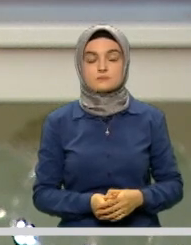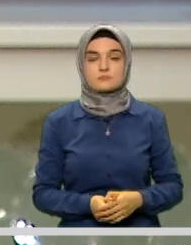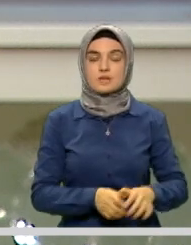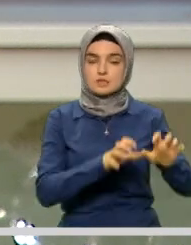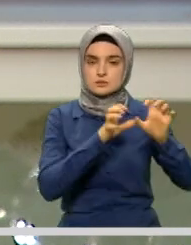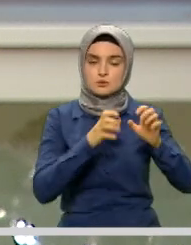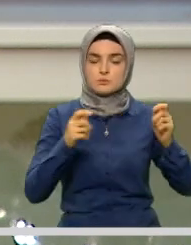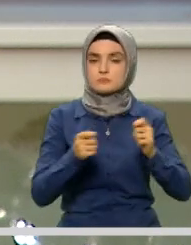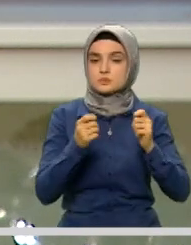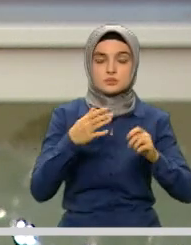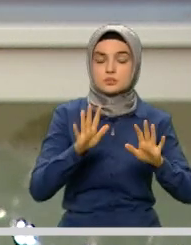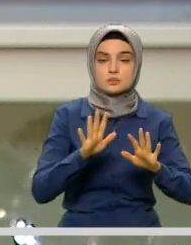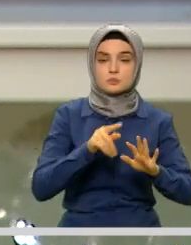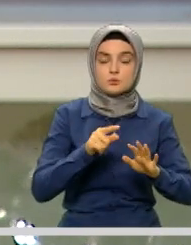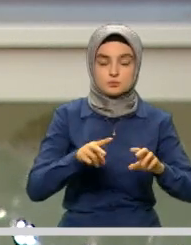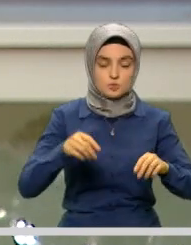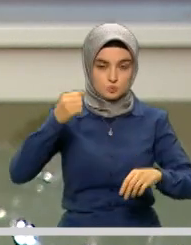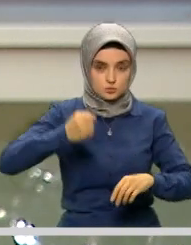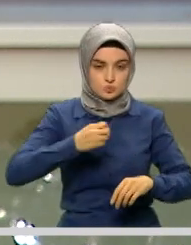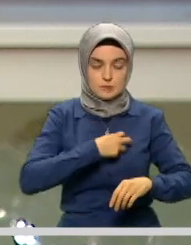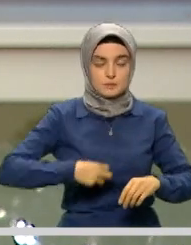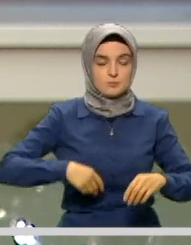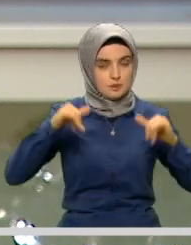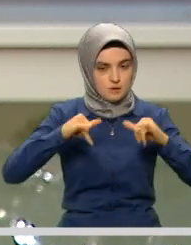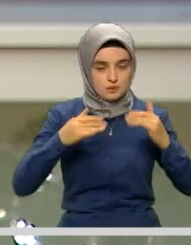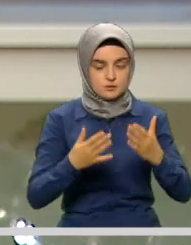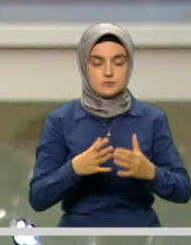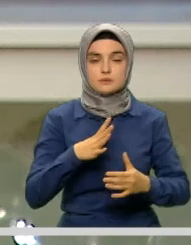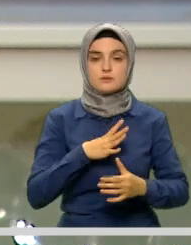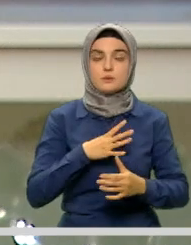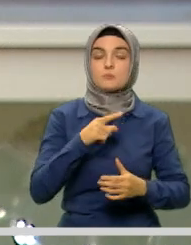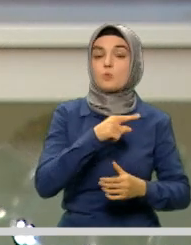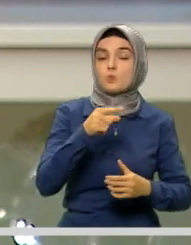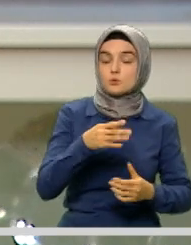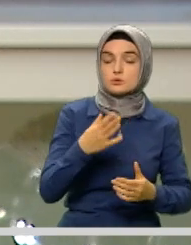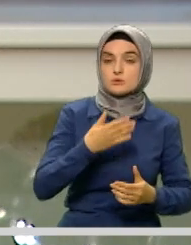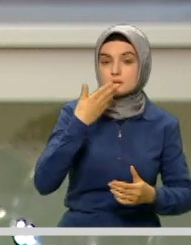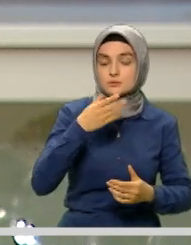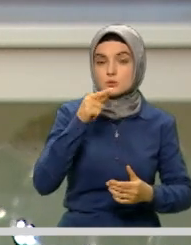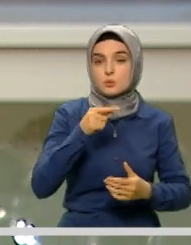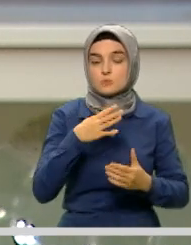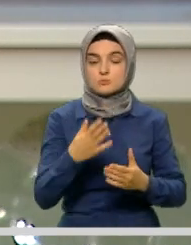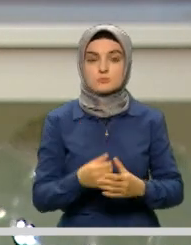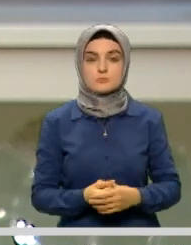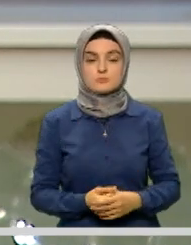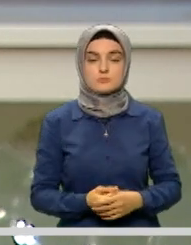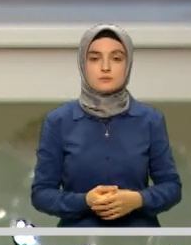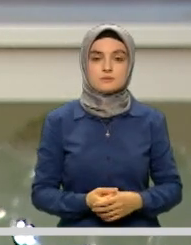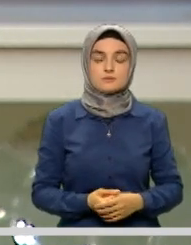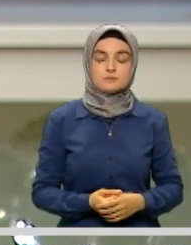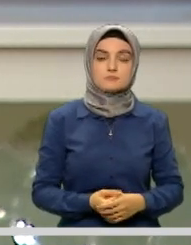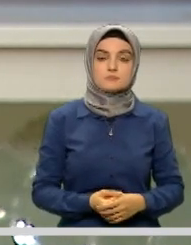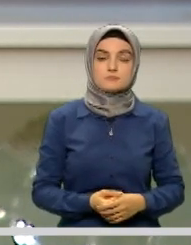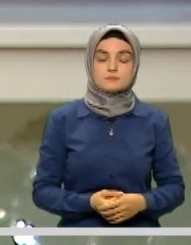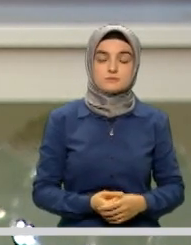öyle bir mekanizma yok. Hazreti Musa'da da aynı şeyi görmüyoruz aynı şey, aslında tabii. Dediğiniz gibi hocam. Evet. Mesela orada da mesela onu bir şekilde tabiri caizse tahrik ediyor.